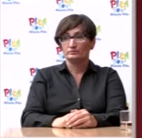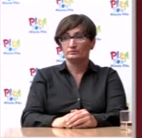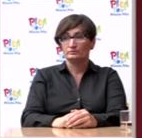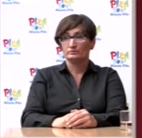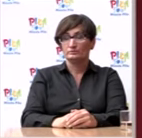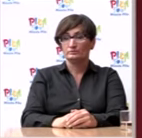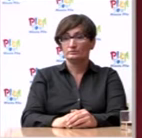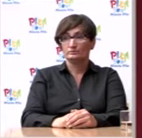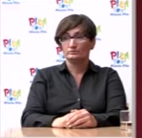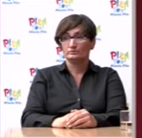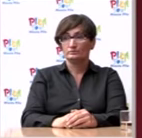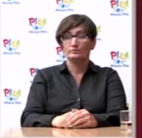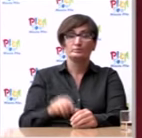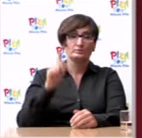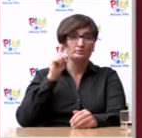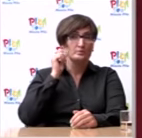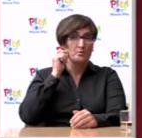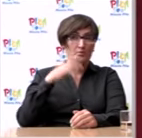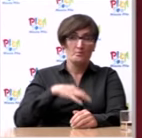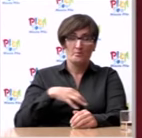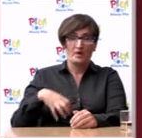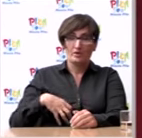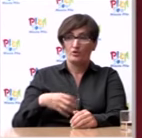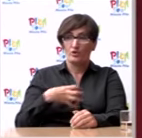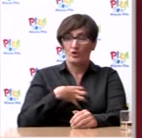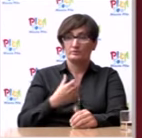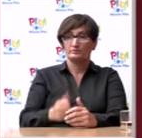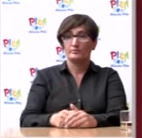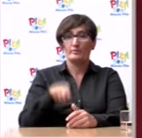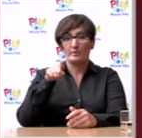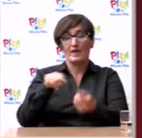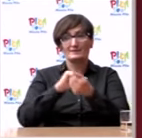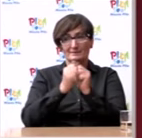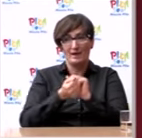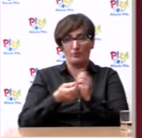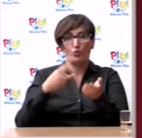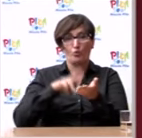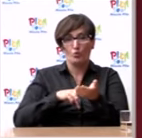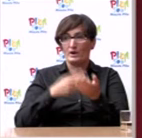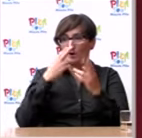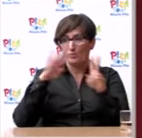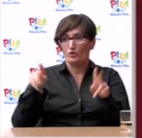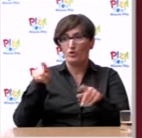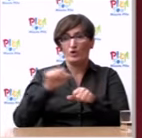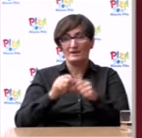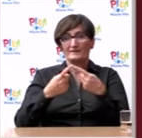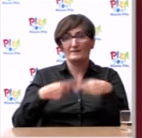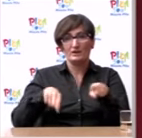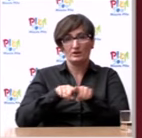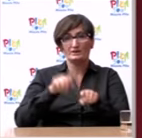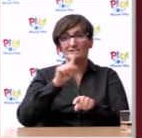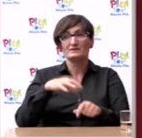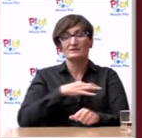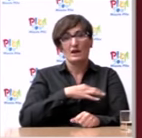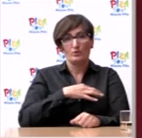Bardzo proszę. Pani dyrektor. Te zmiany ostatnie, które przedstawiam państwu, one wynikają z polityki zawartej